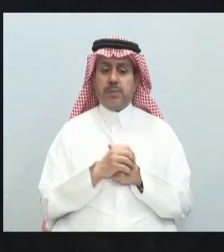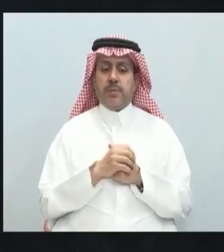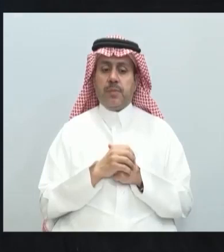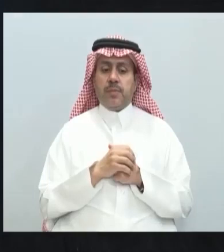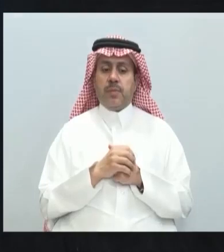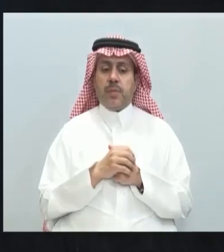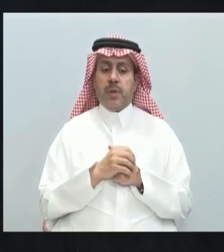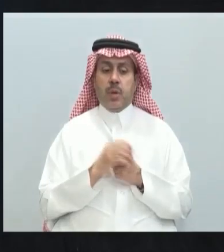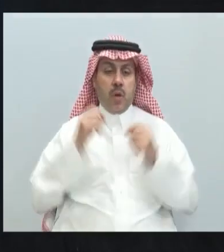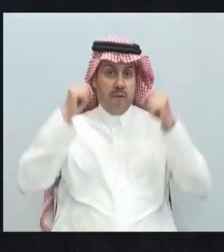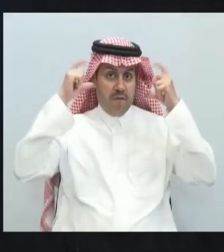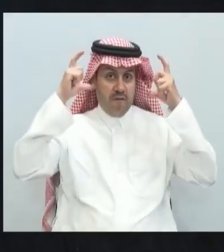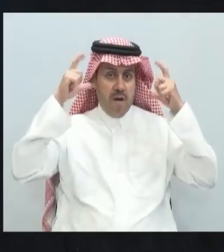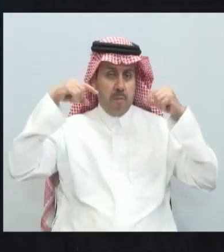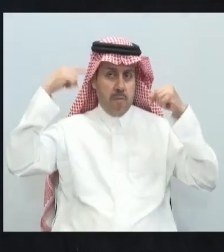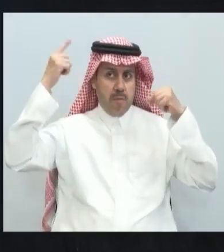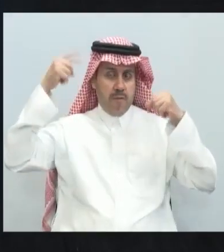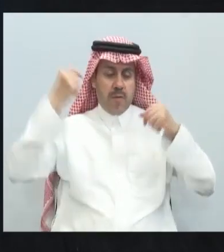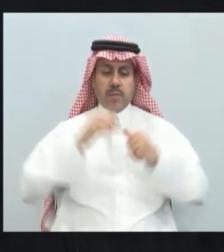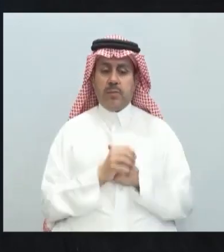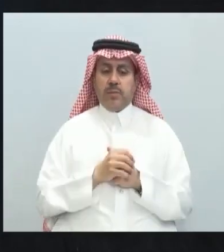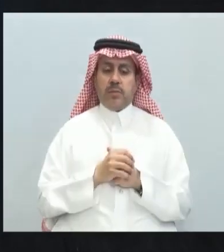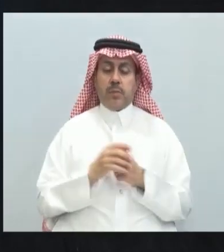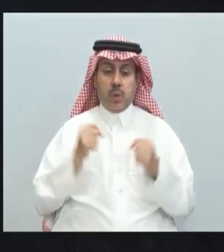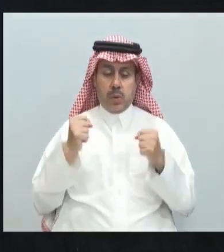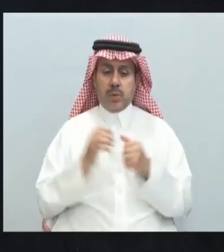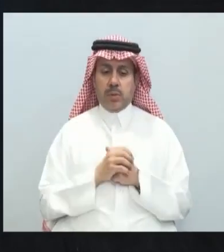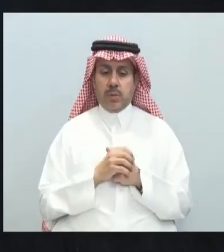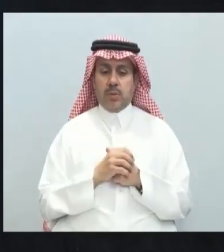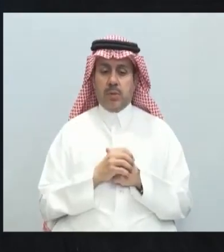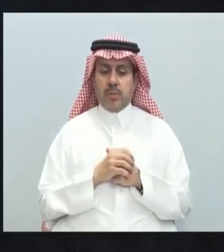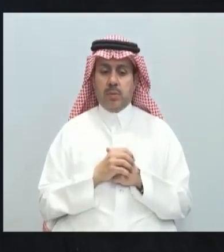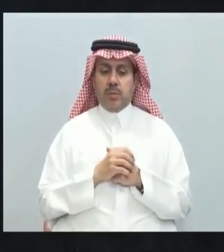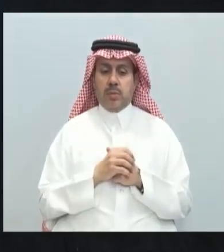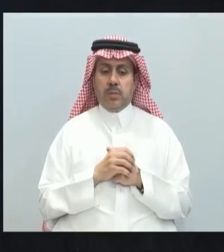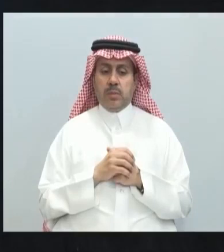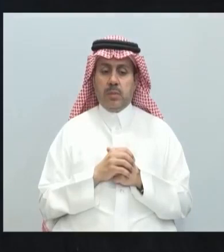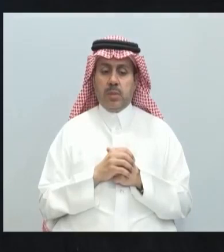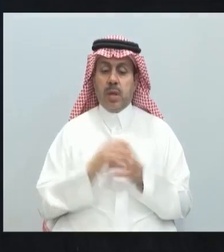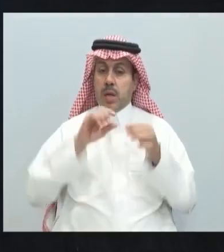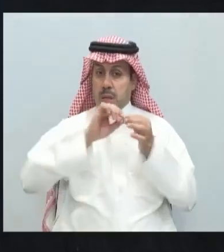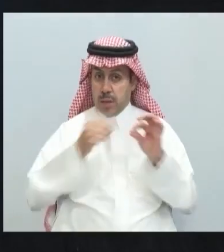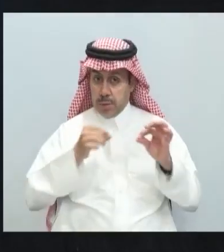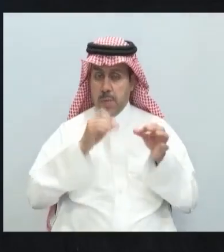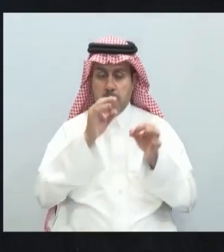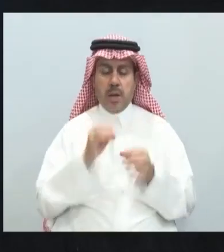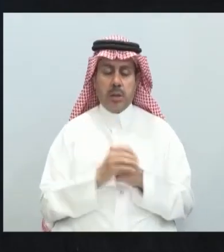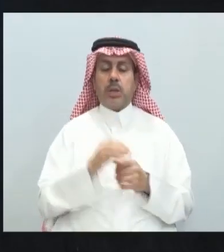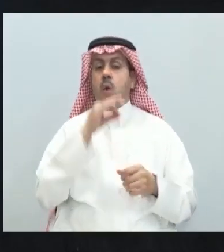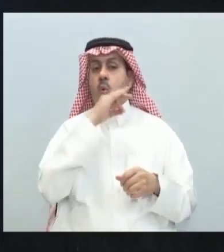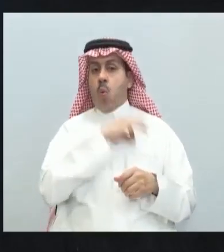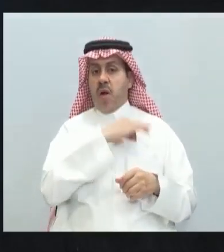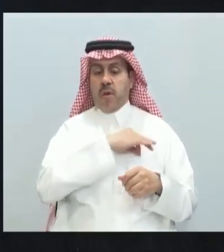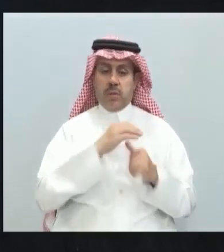والطالبات يعطي الواحد منكم باذن الله تعالى قدره على النظر والربط بين الايات والفوائد